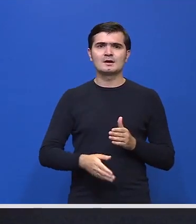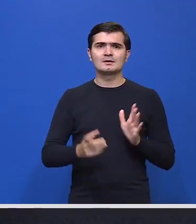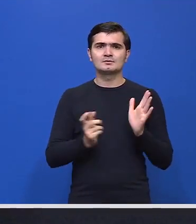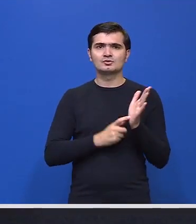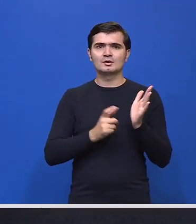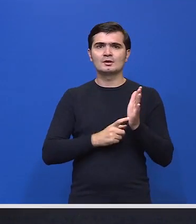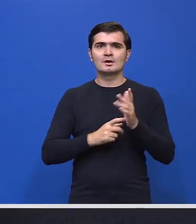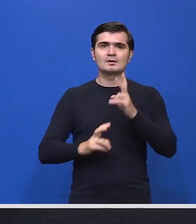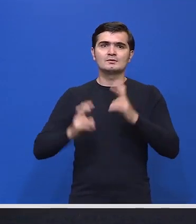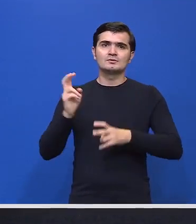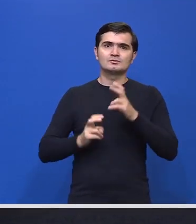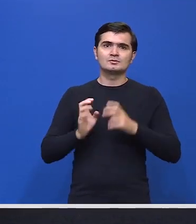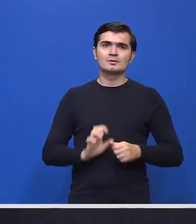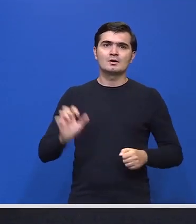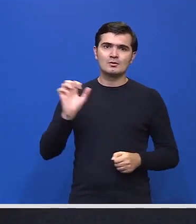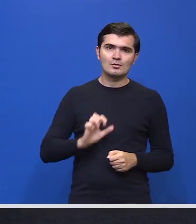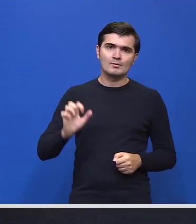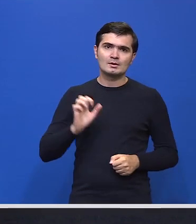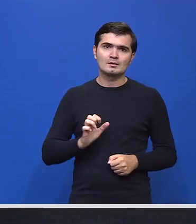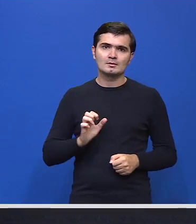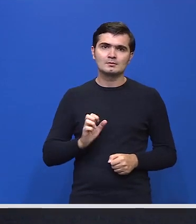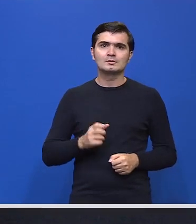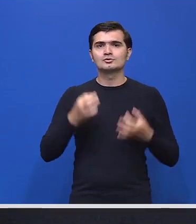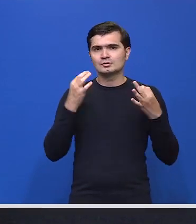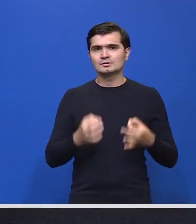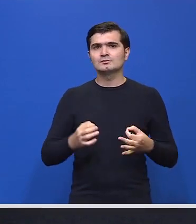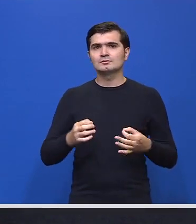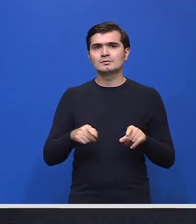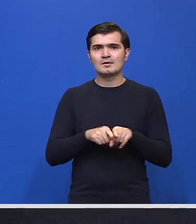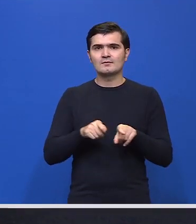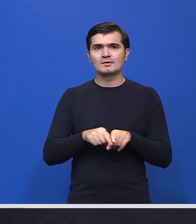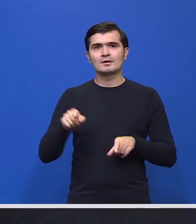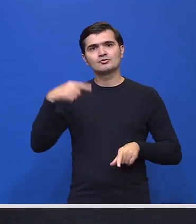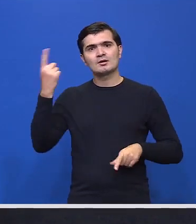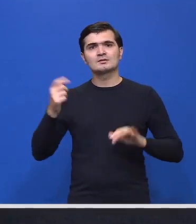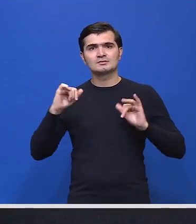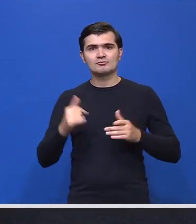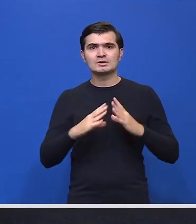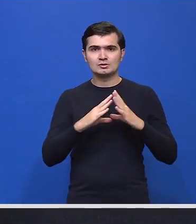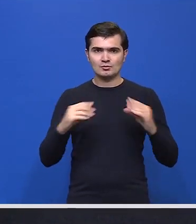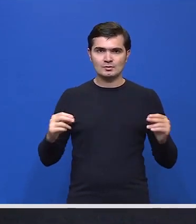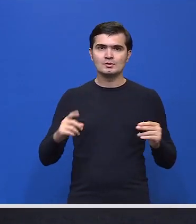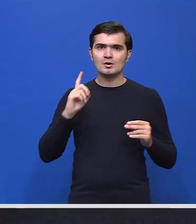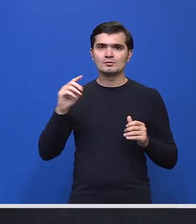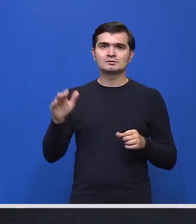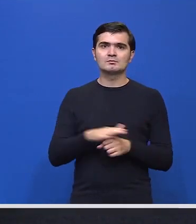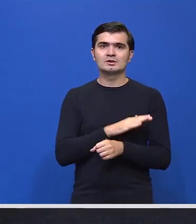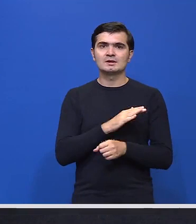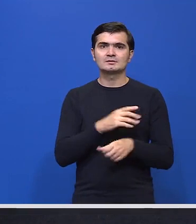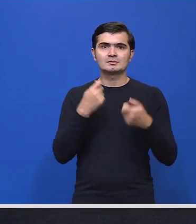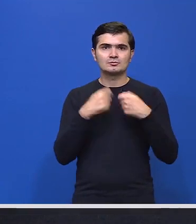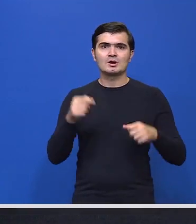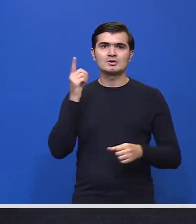solicitările instituțiilor europene. Deci, din această perspectivă, cu siguranță, ca și în celelalte cazuri, România își va fi îndeplinit